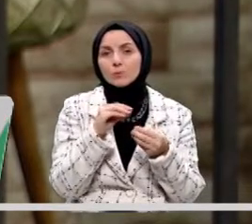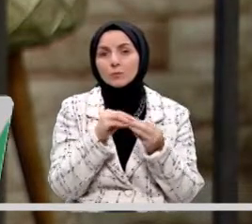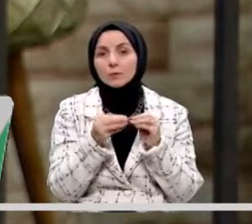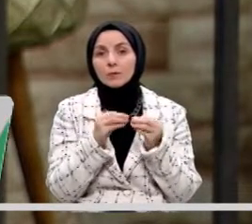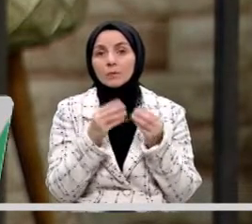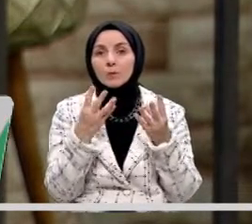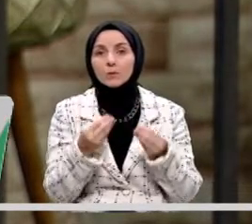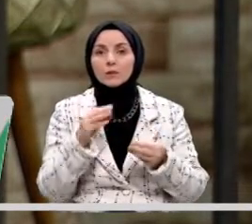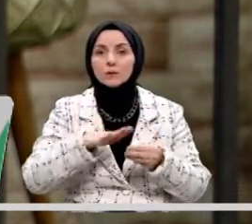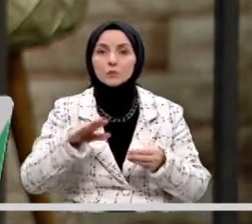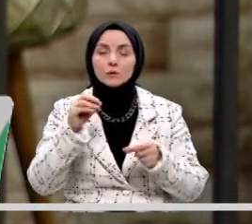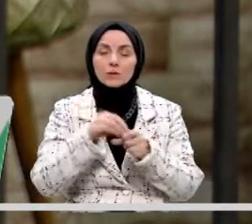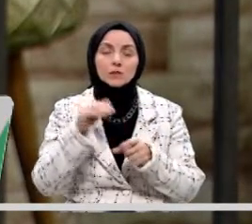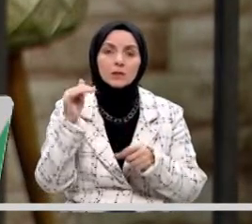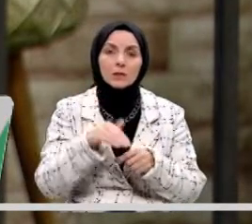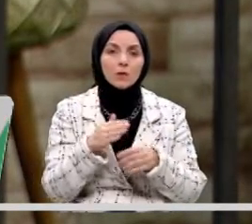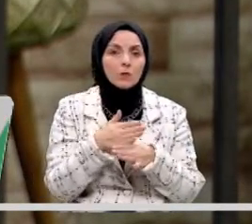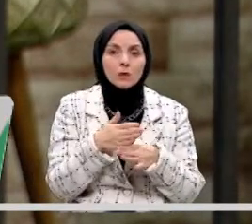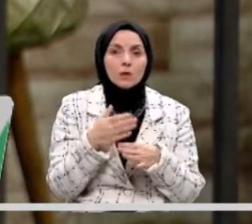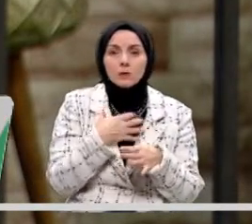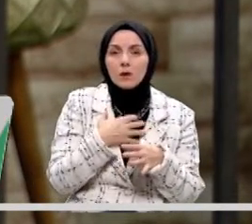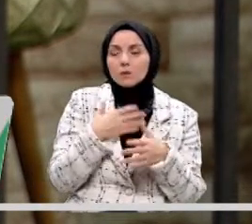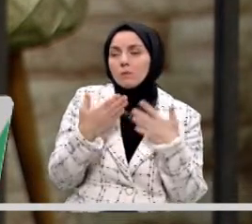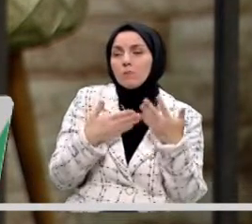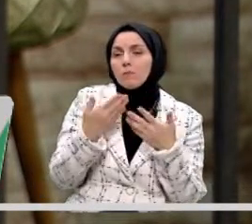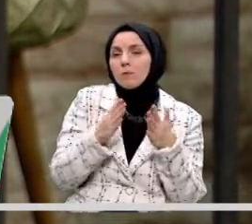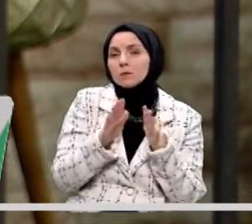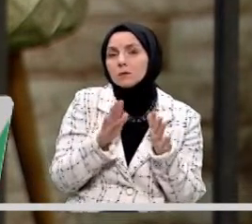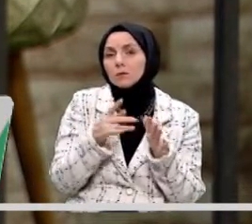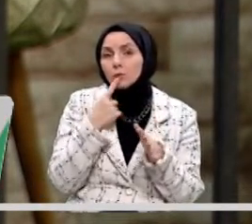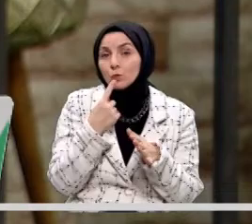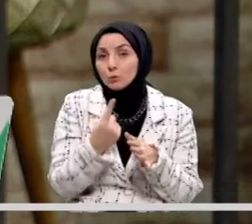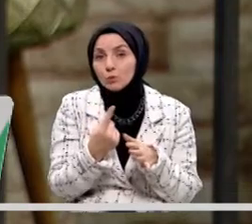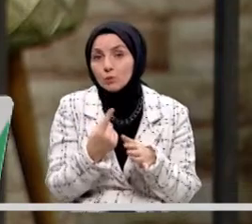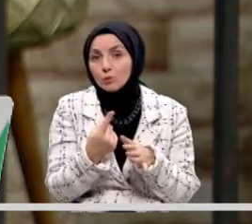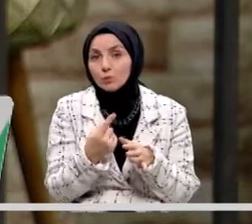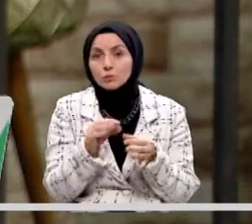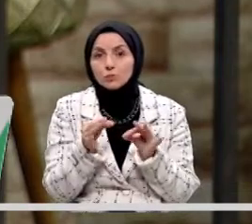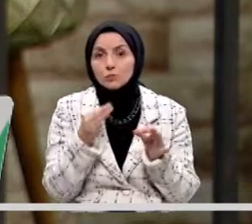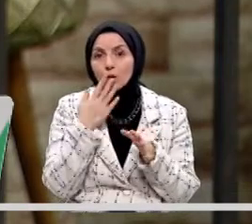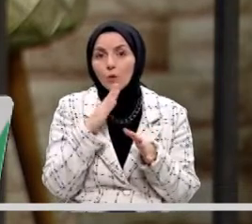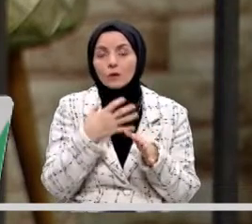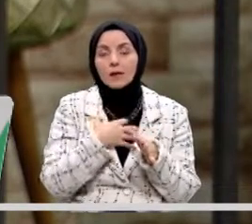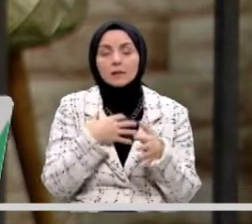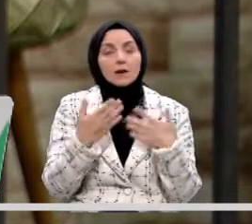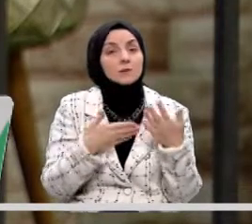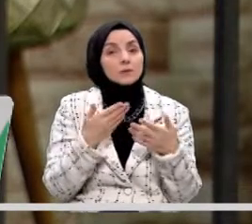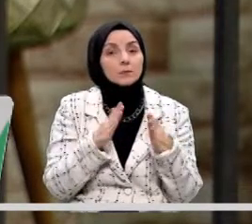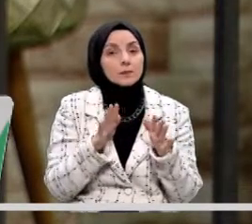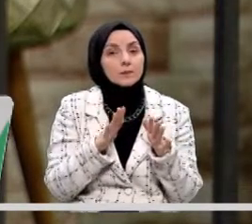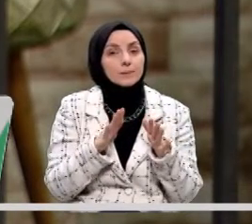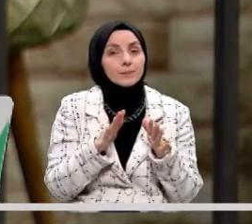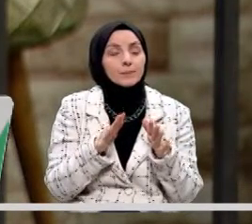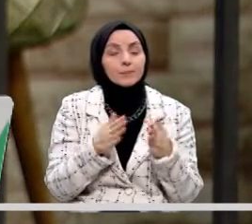niye kendini ifade etme edip etmekte zorlanır Çünkü cümle hazinesi yok çocuk kendini zor ifade edecek Peki